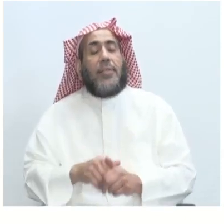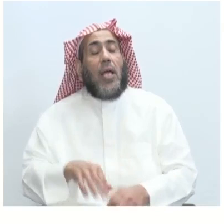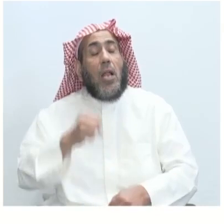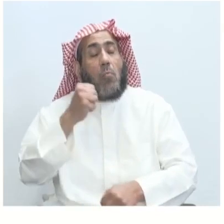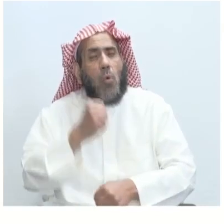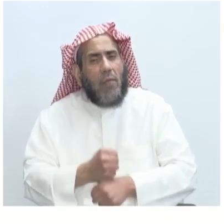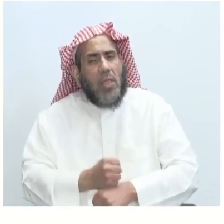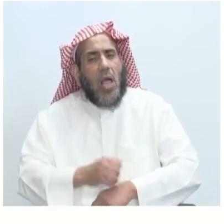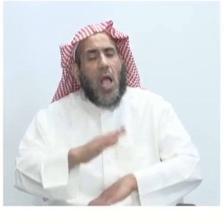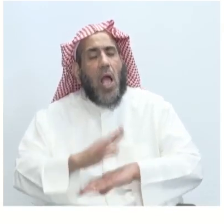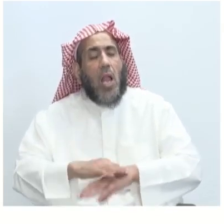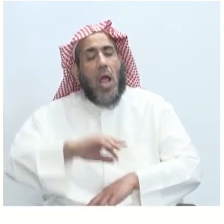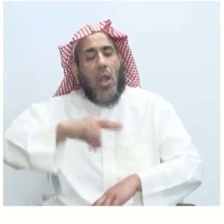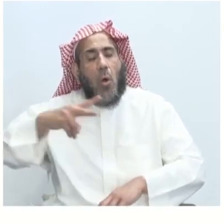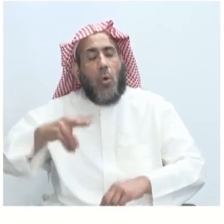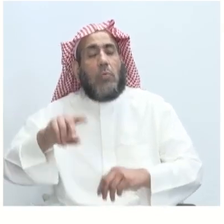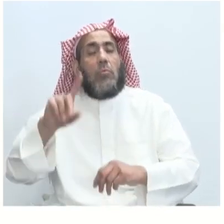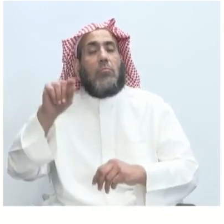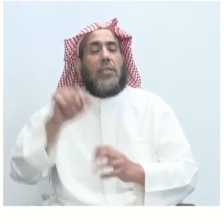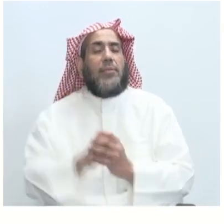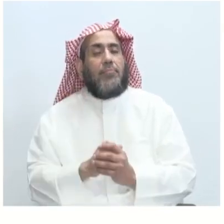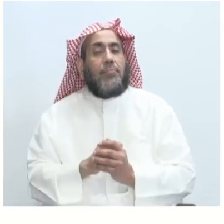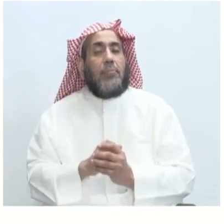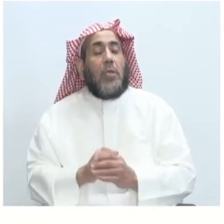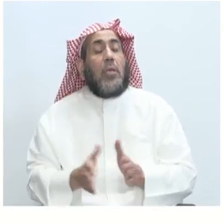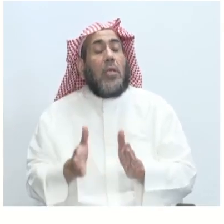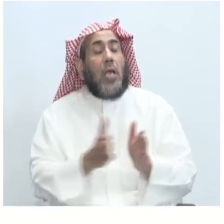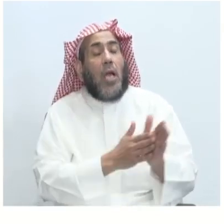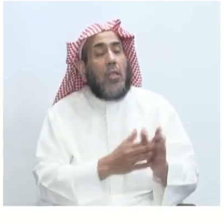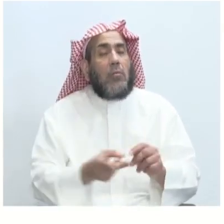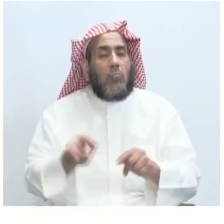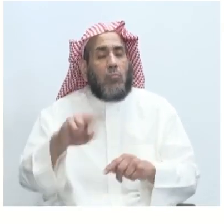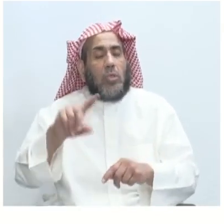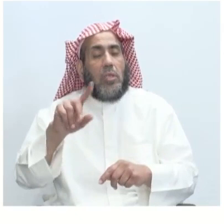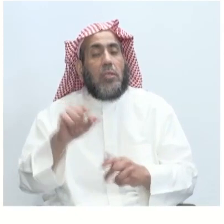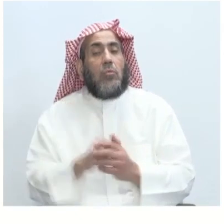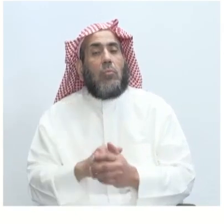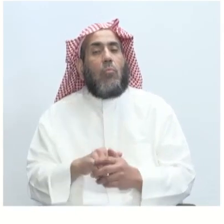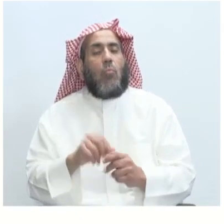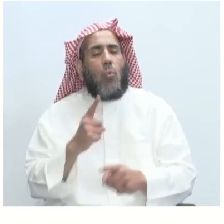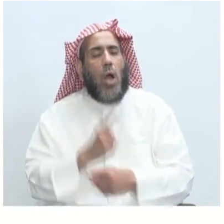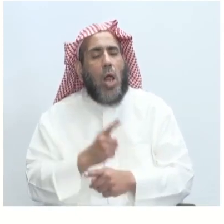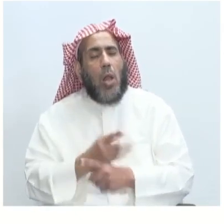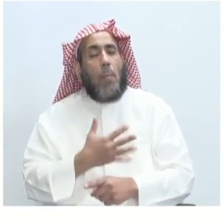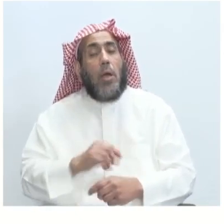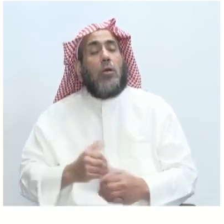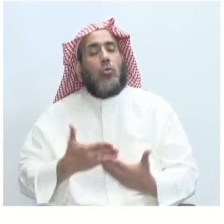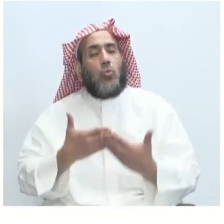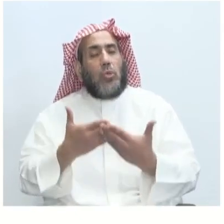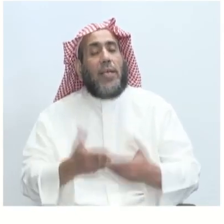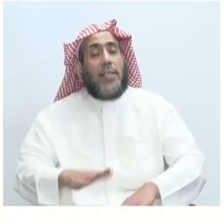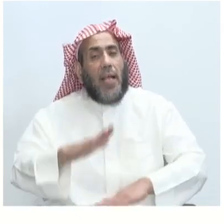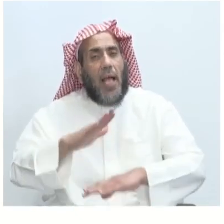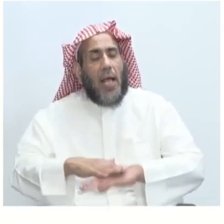المحافظه على النوع ممتازين ايضا ممتازين احسنتم تساعد